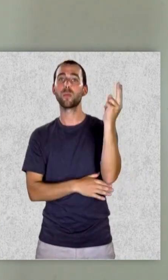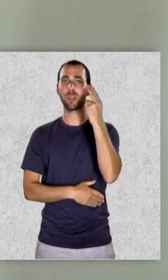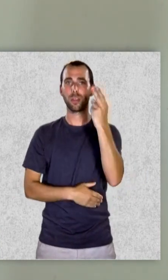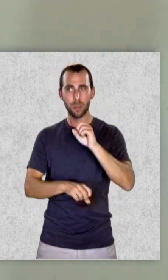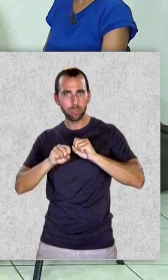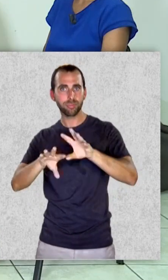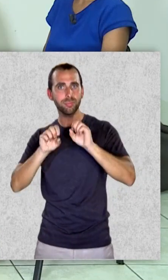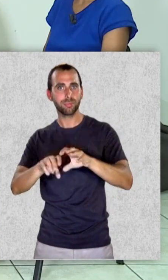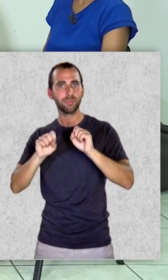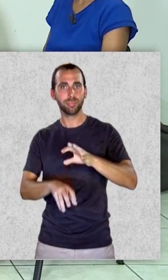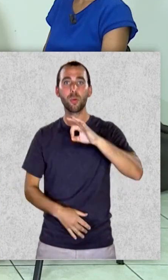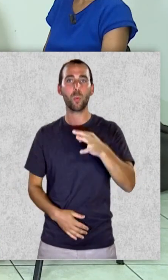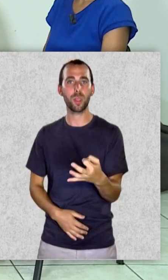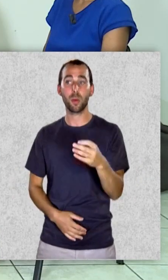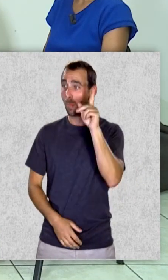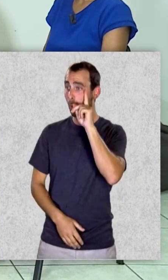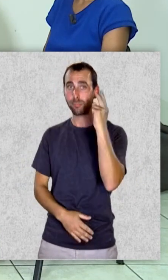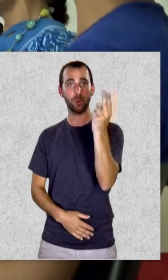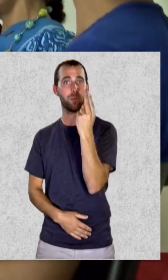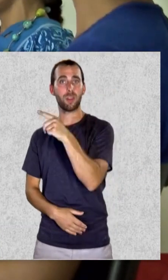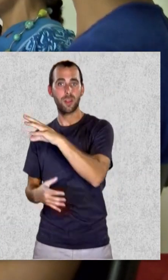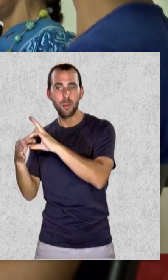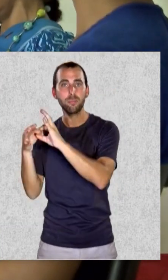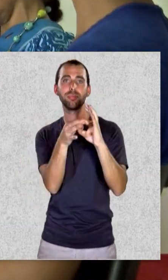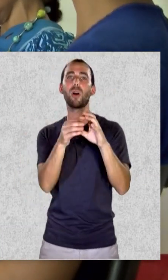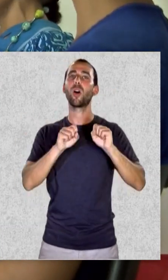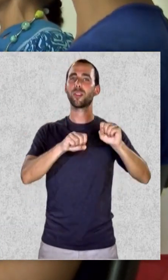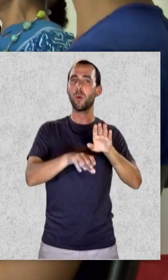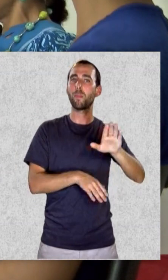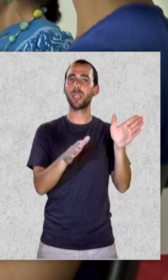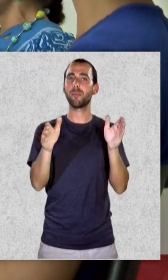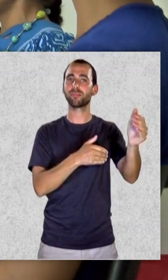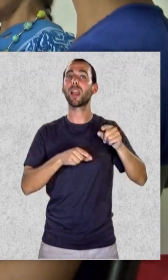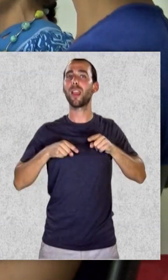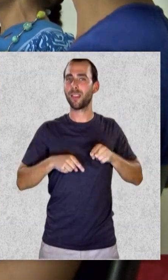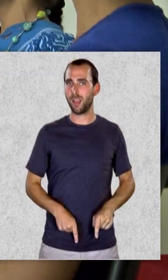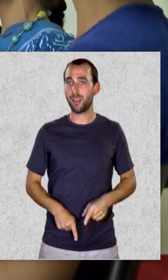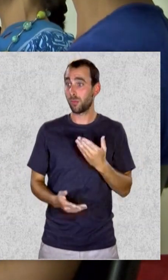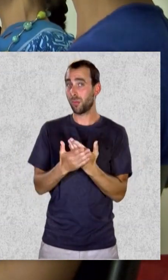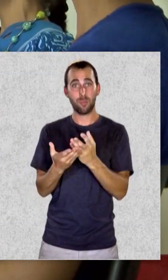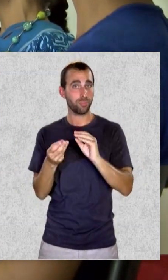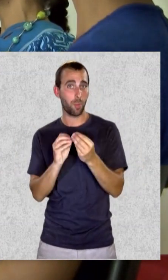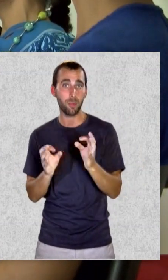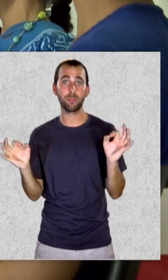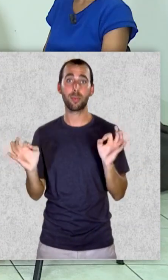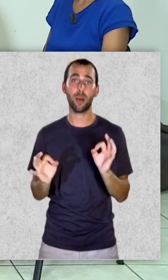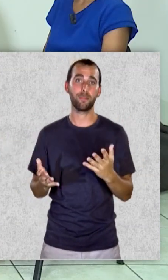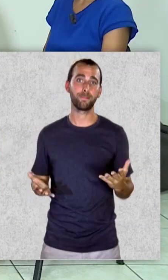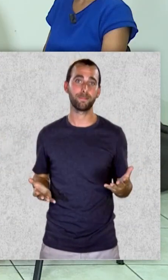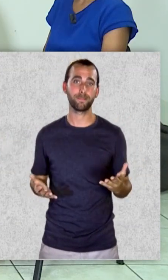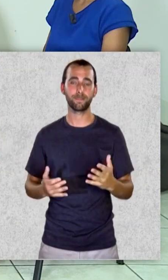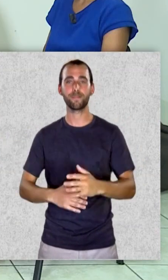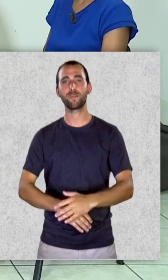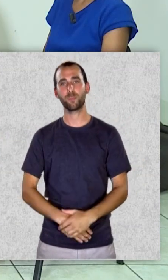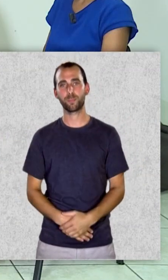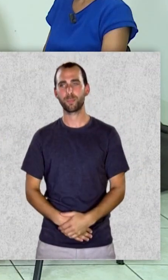l'université. Comme l'université relève de l'enseignement secteur État, donc il n'y a pas de souci par rapport à ça.